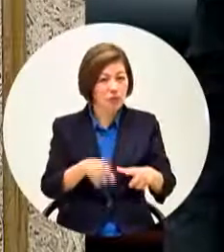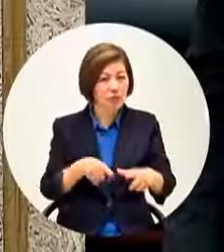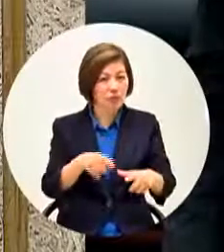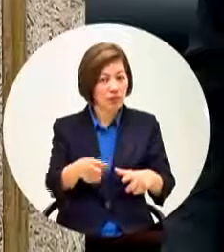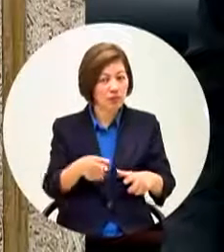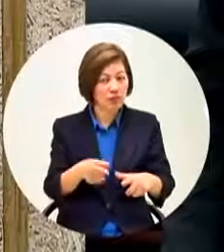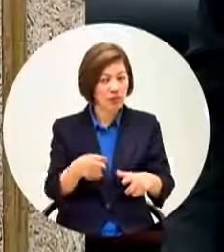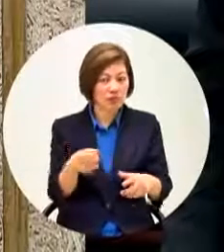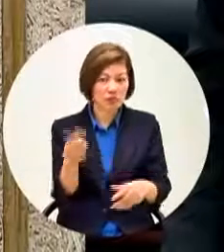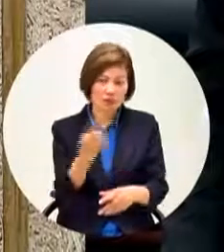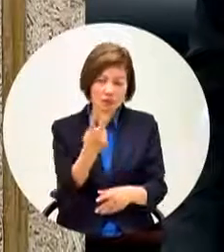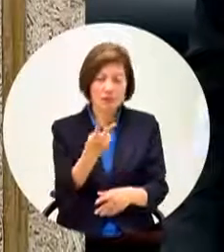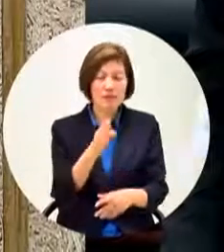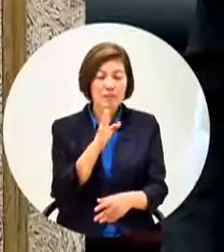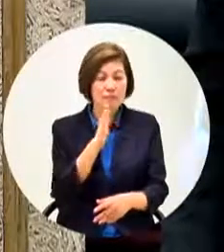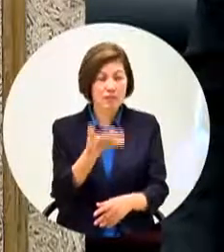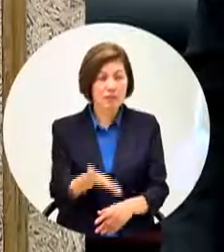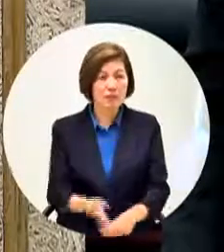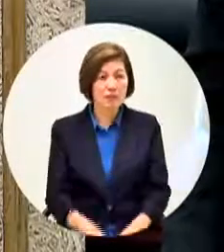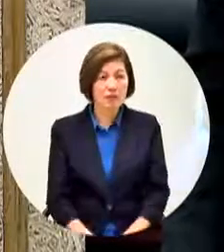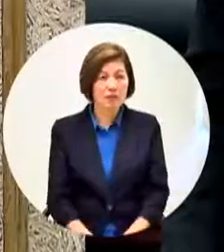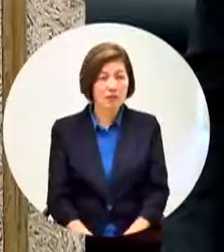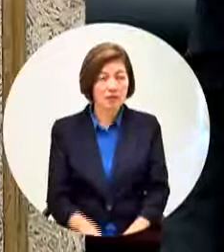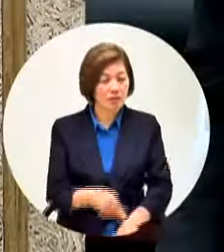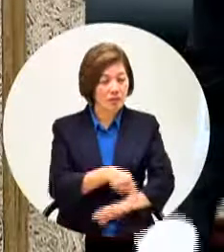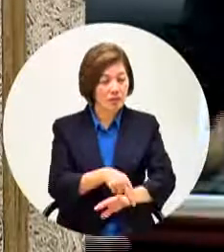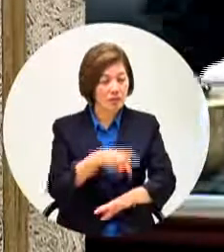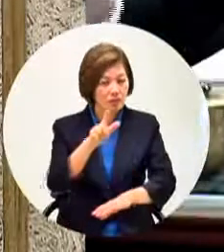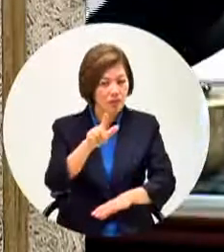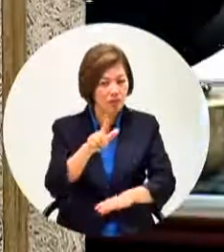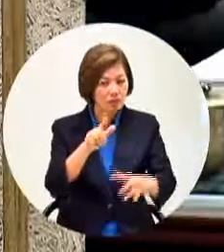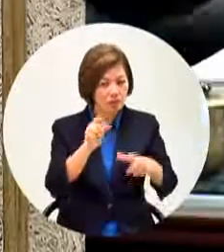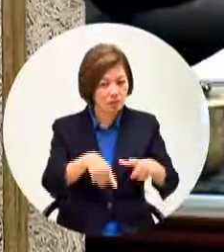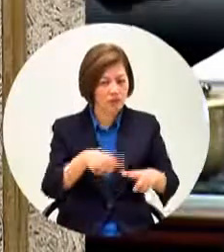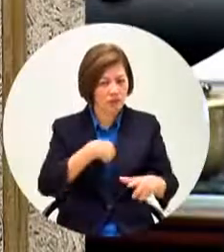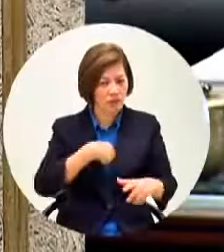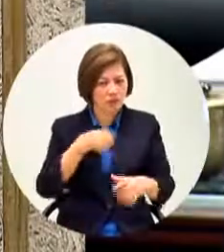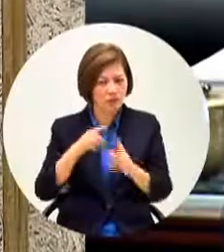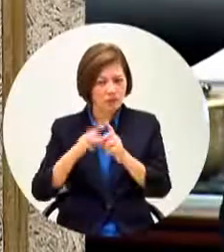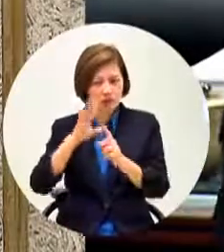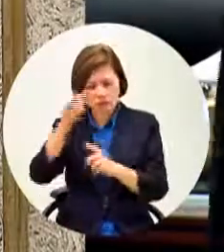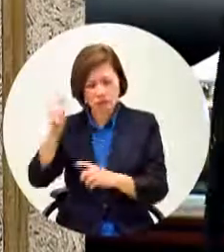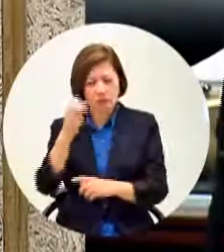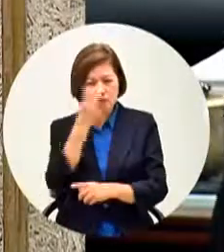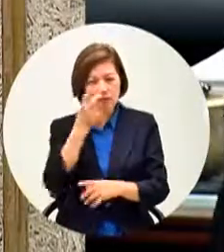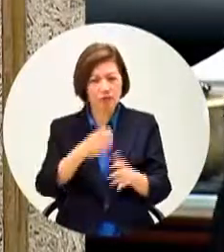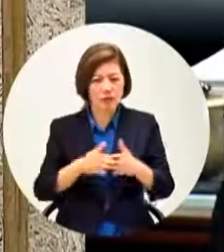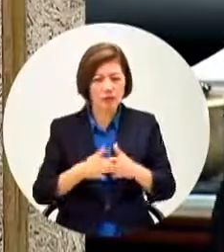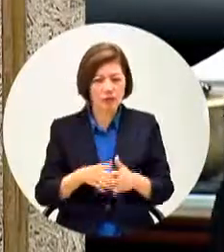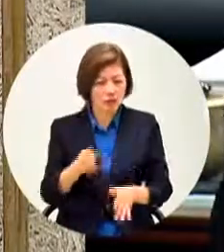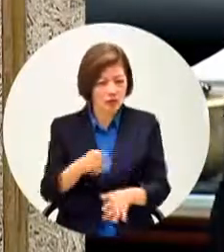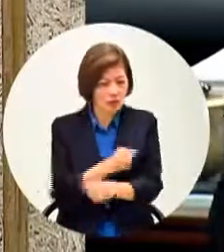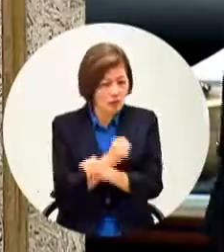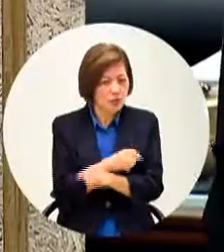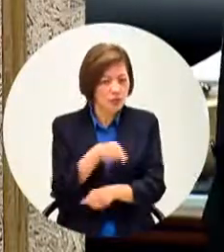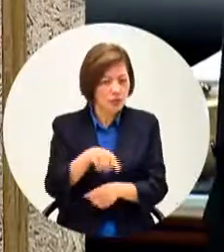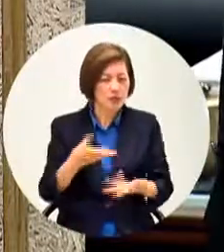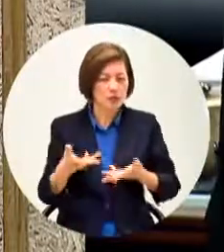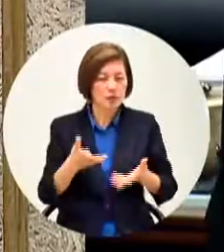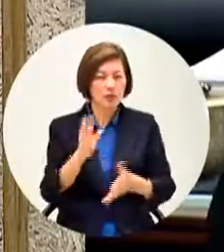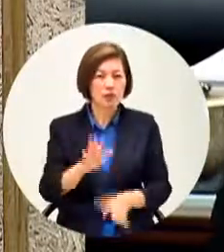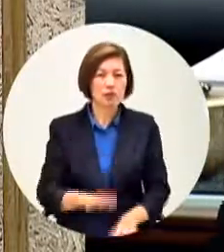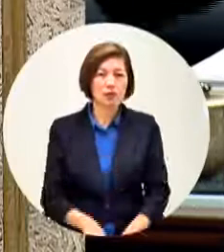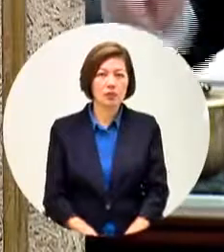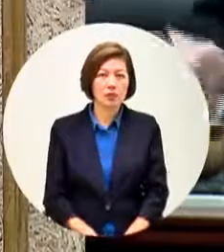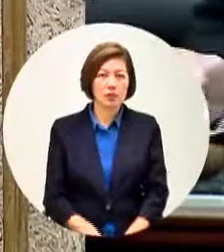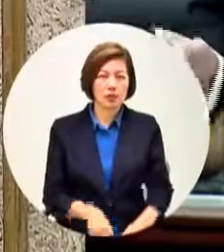得设计啊？ 设计公司我爱查的。哦 啊，伊拢有真正咧注意这件，爱讲两间